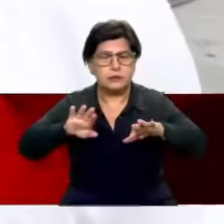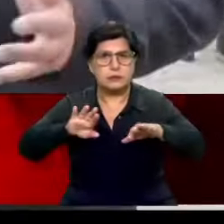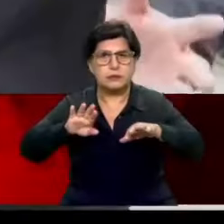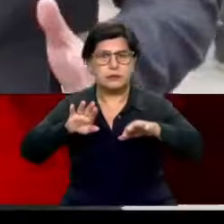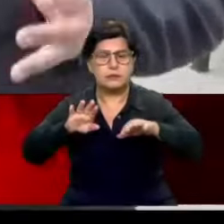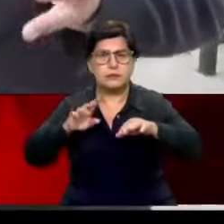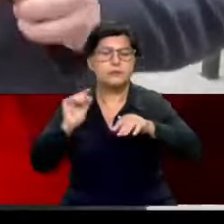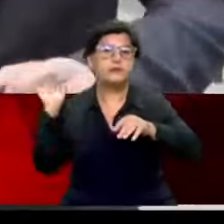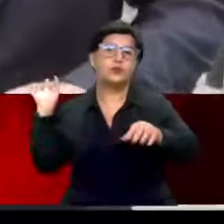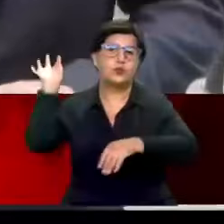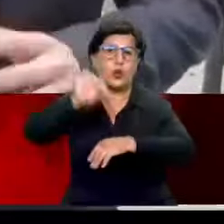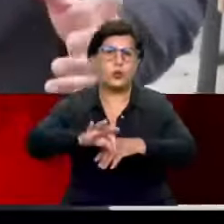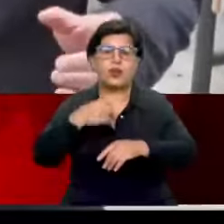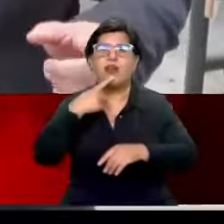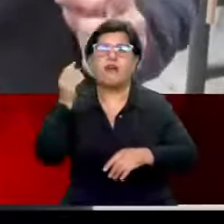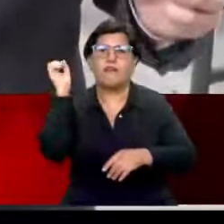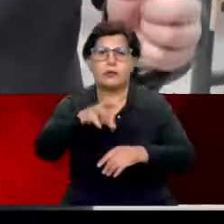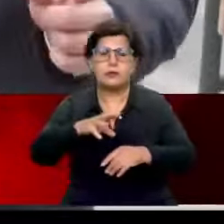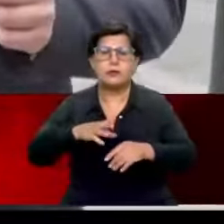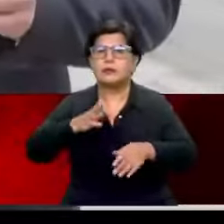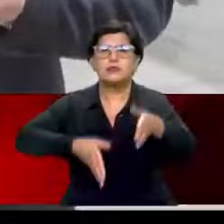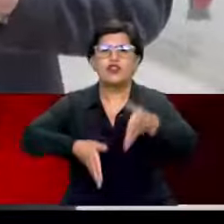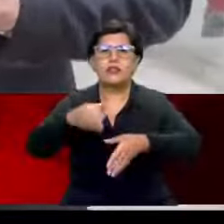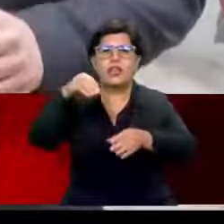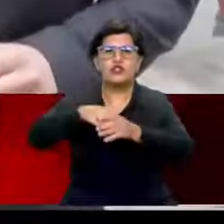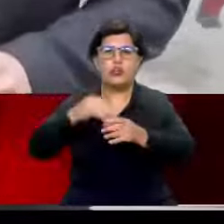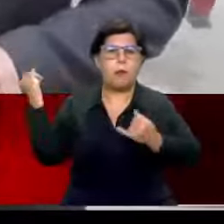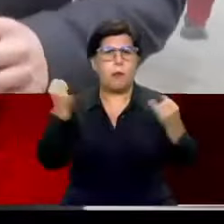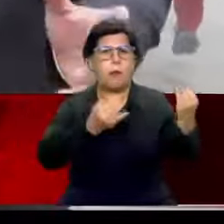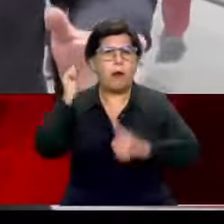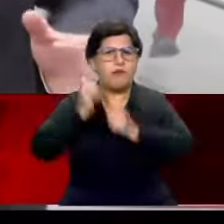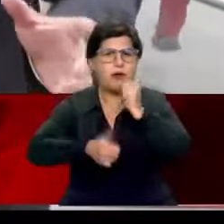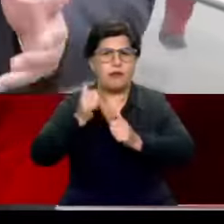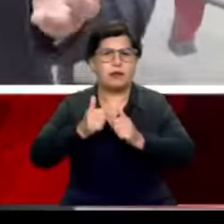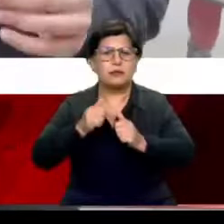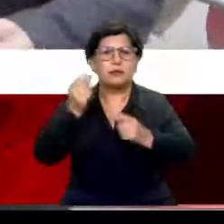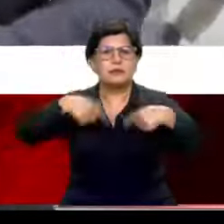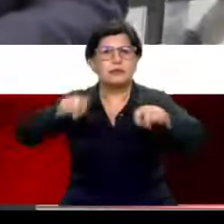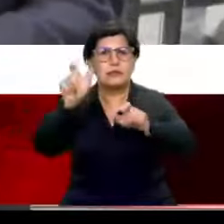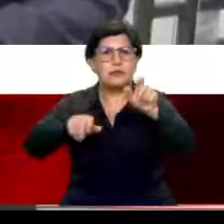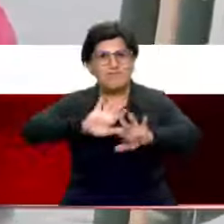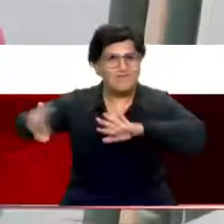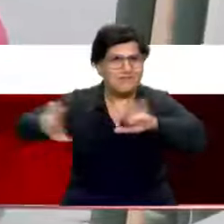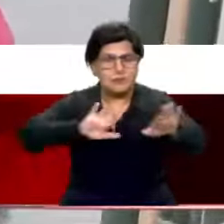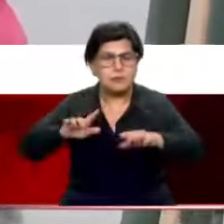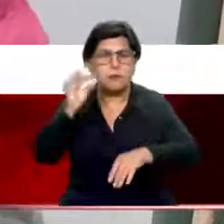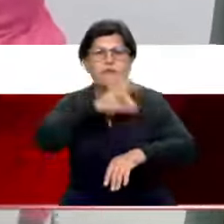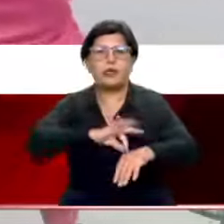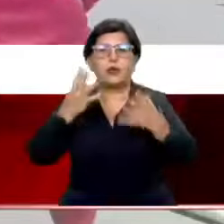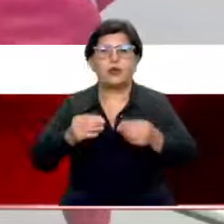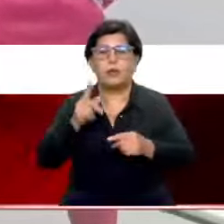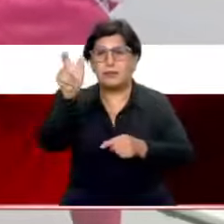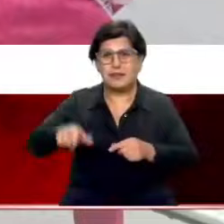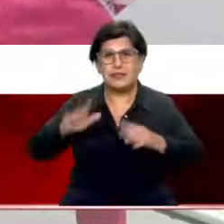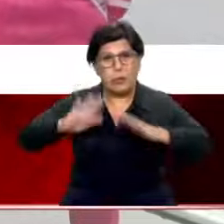söyledi. Tartışma bir süre caddede devam etti. Çevredekiler sakinleştirmek için araya girdi ama fayda etmedi. Biri sakinleşmek